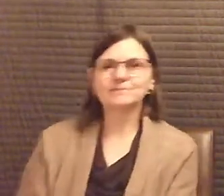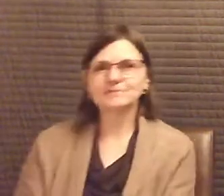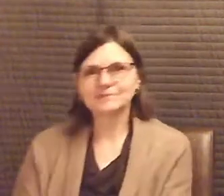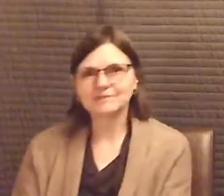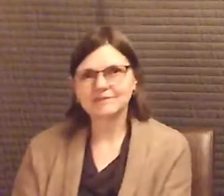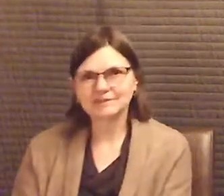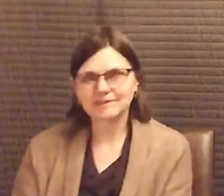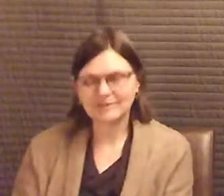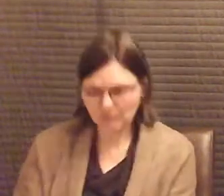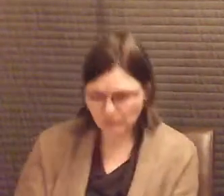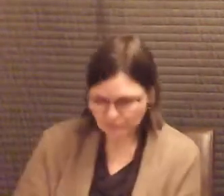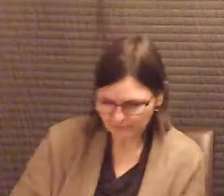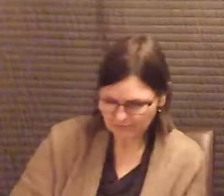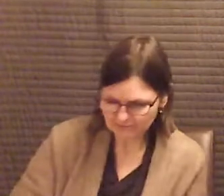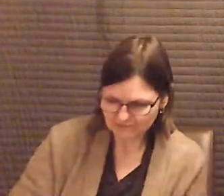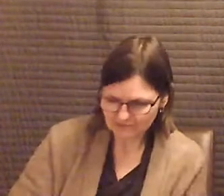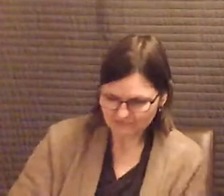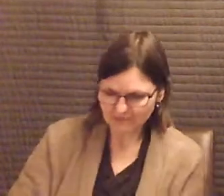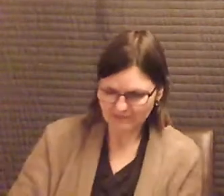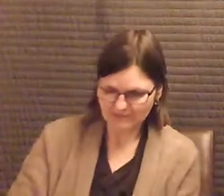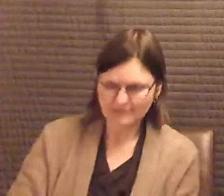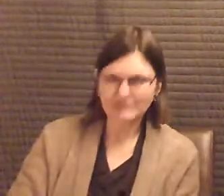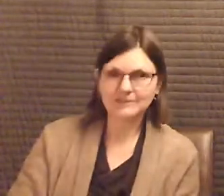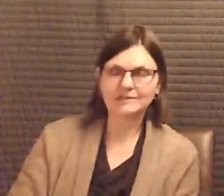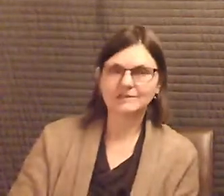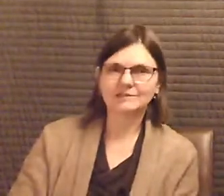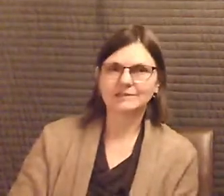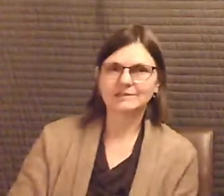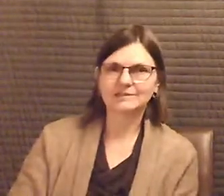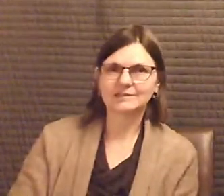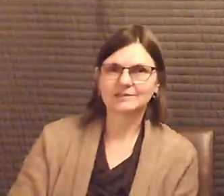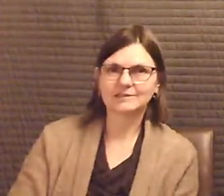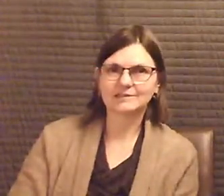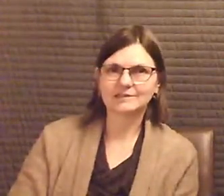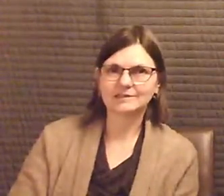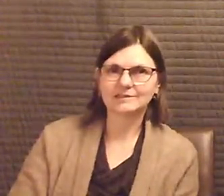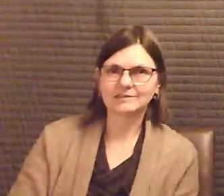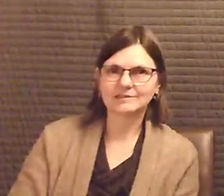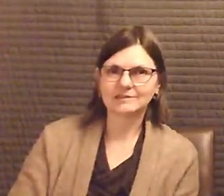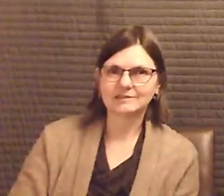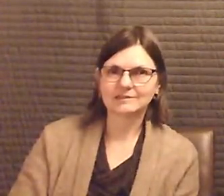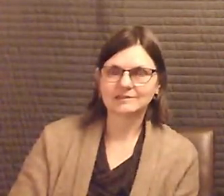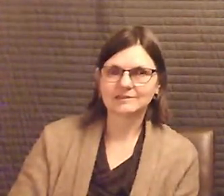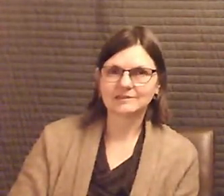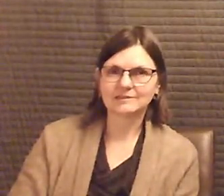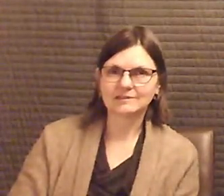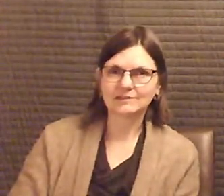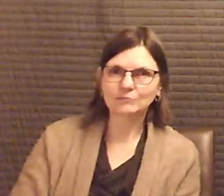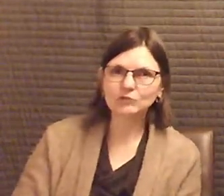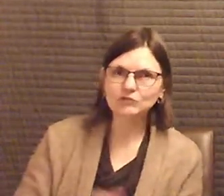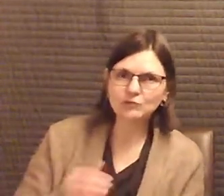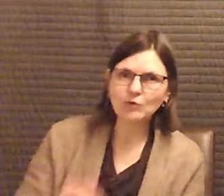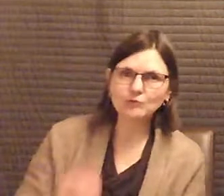je haar show van joseph a charge de people across moest het volk van god